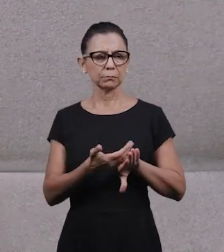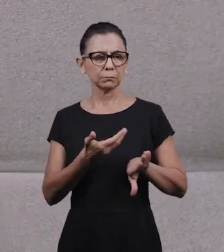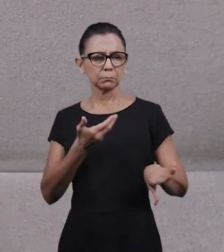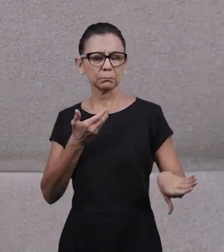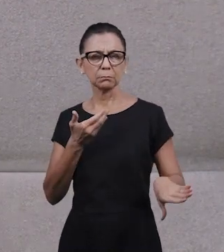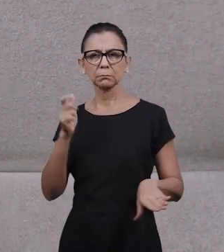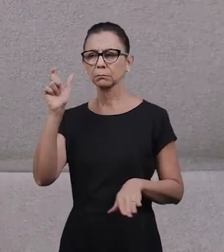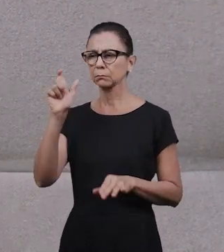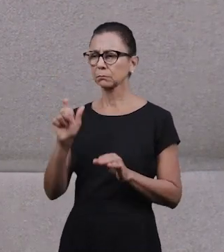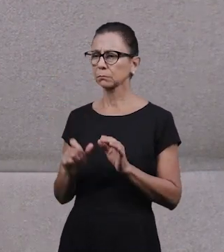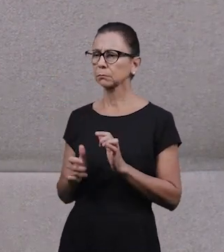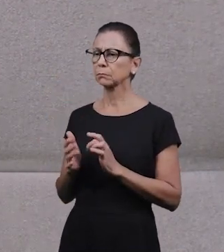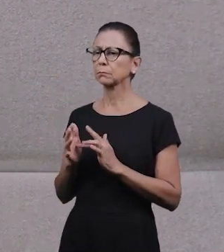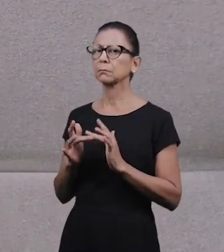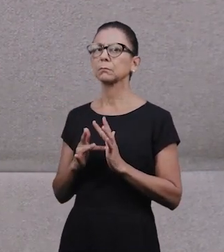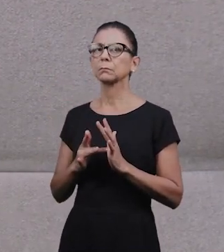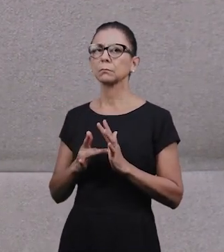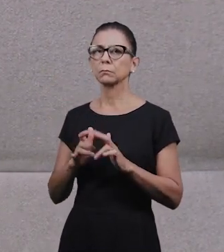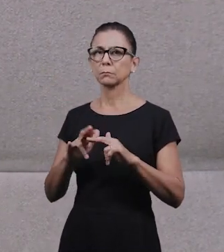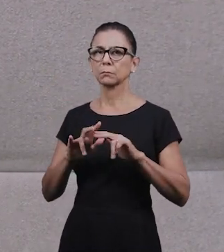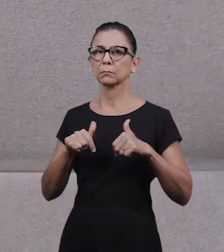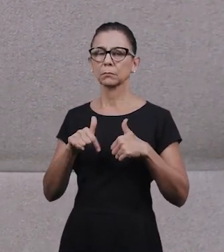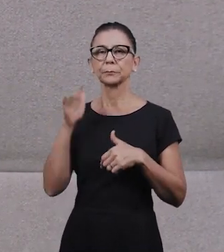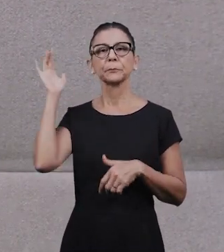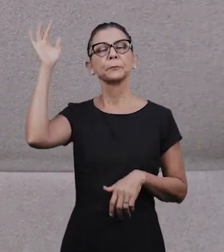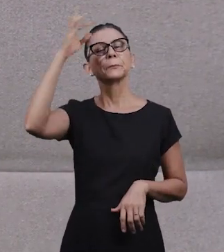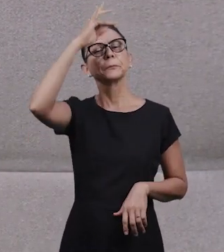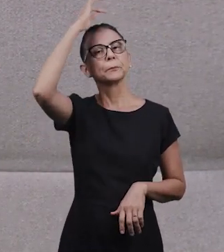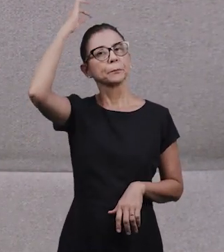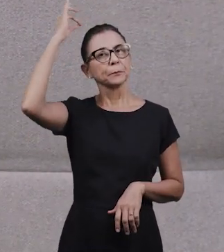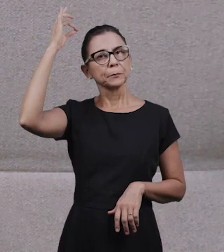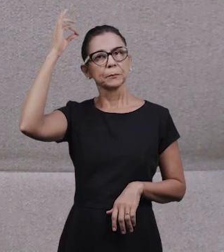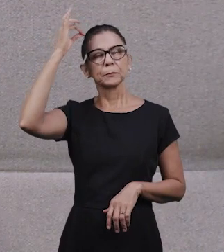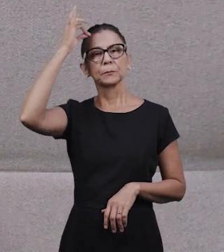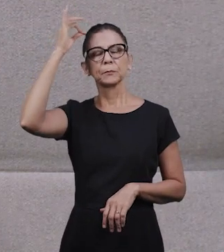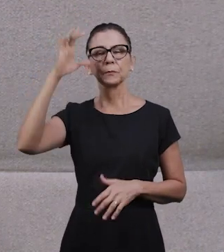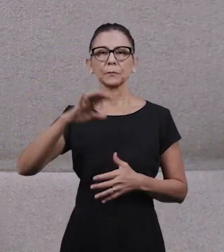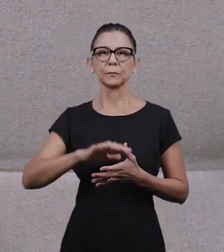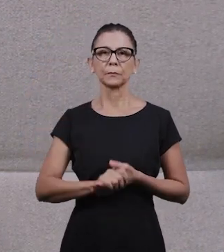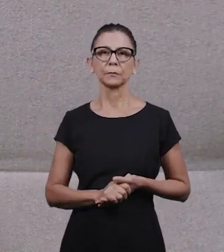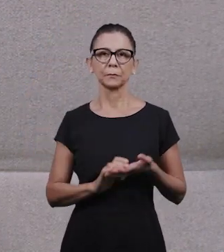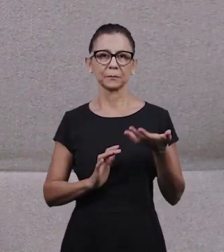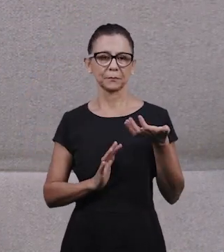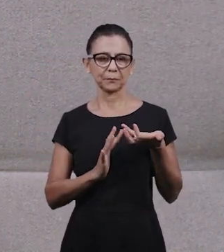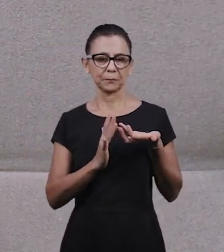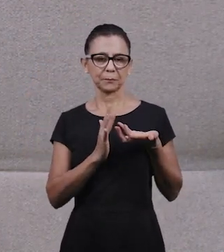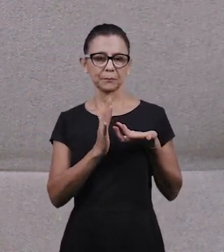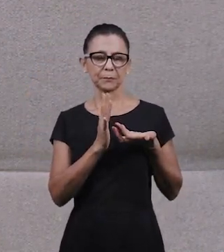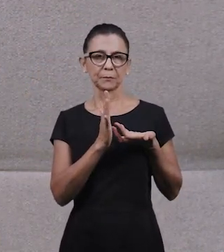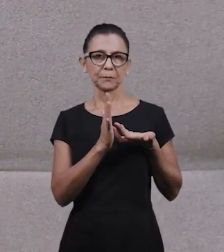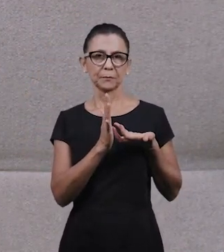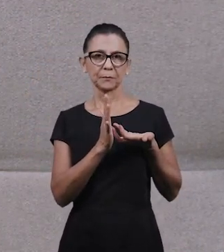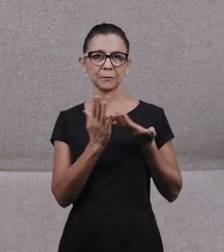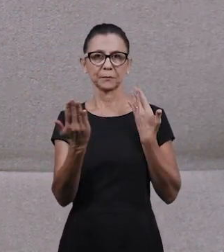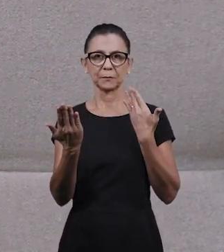Jésus à travers d'actions du Saint-Esprit. Et les lampes allumées, c'est à